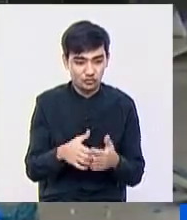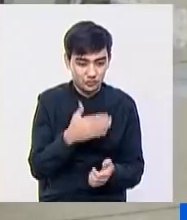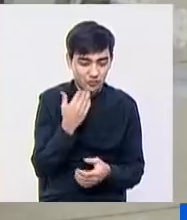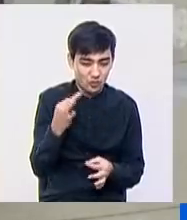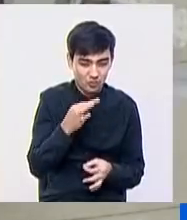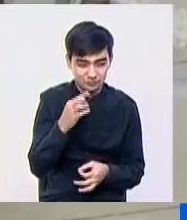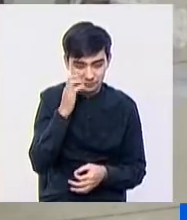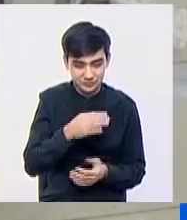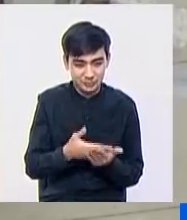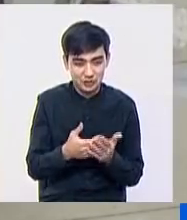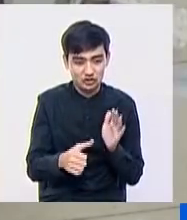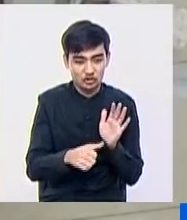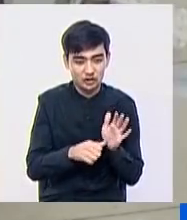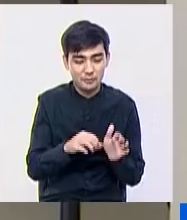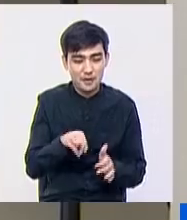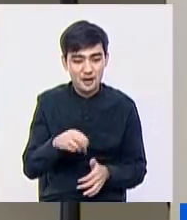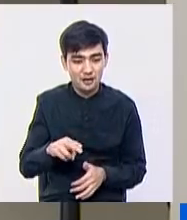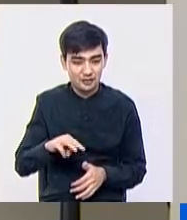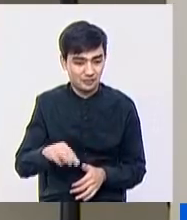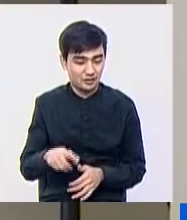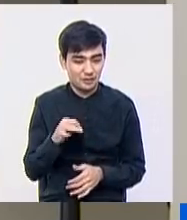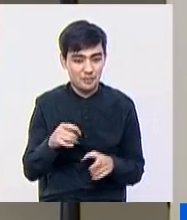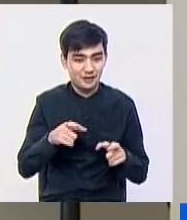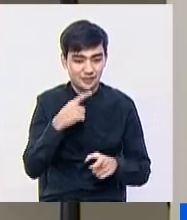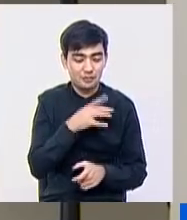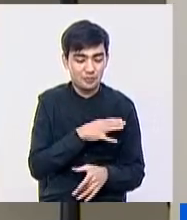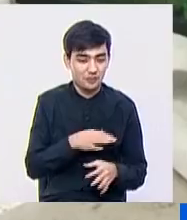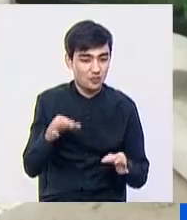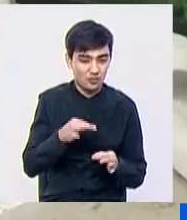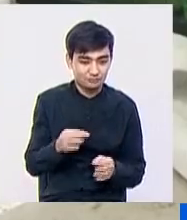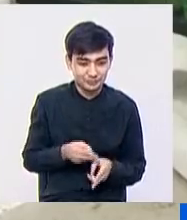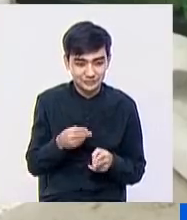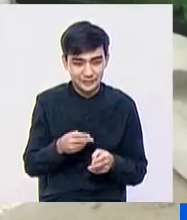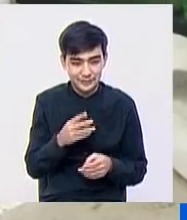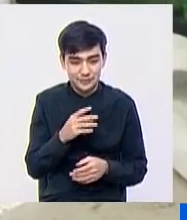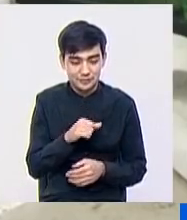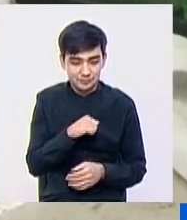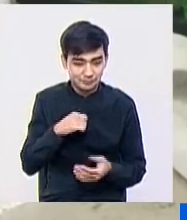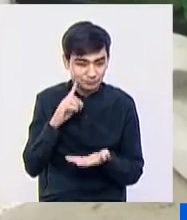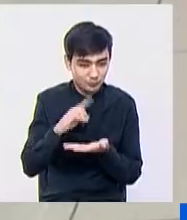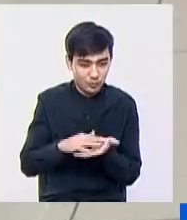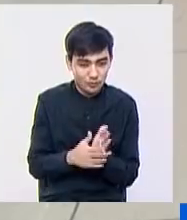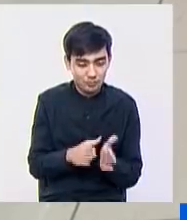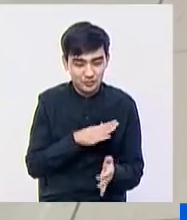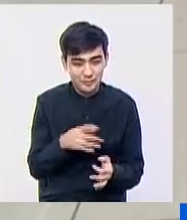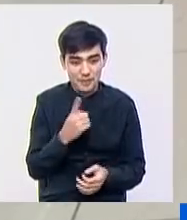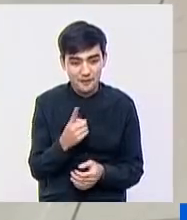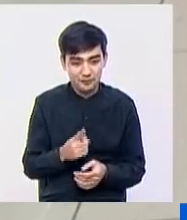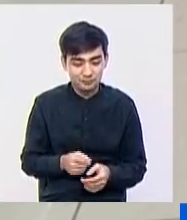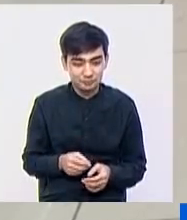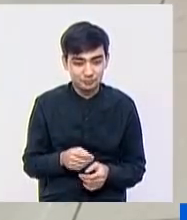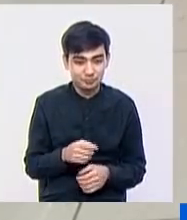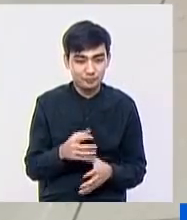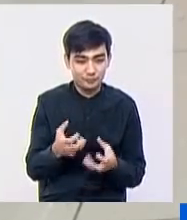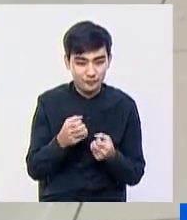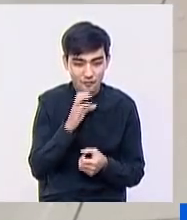зданий, свыше 6 миллиардов тенге. В магазине говорят, что мародеры действовали слаженно и организованно. Например, во время первого налета брали